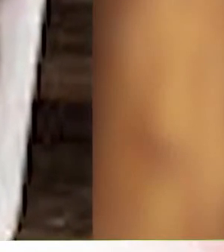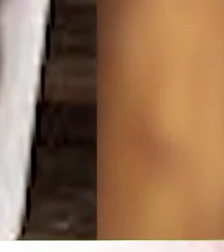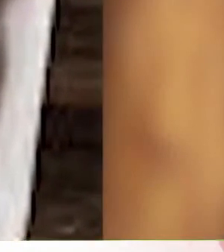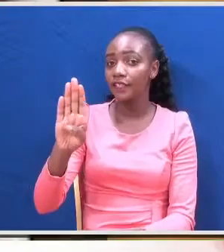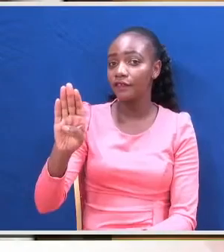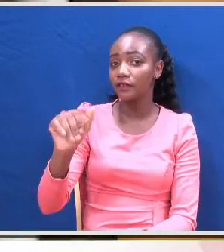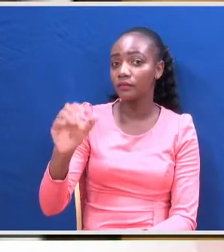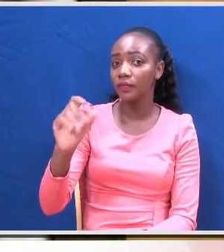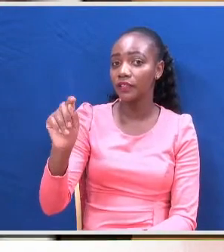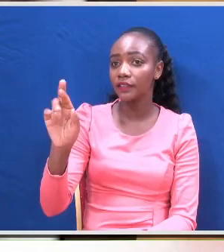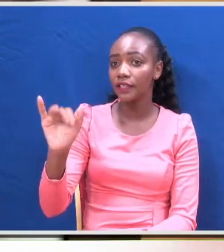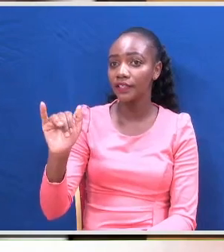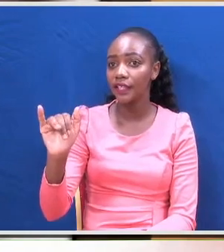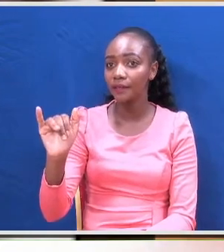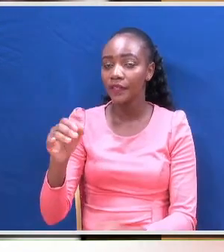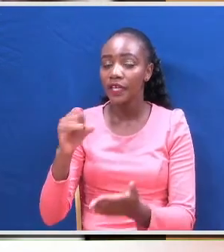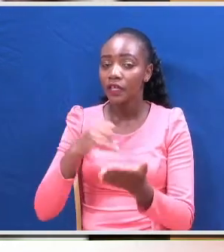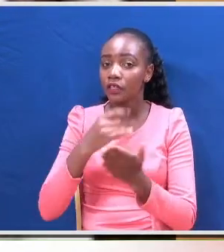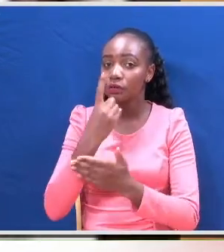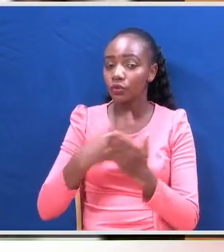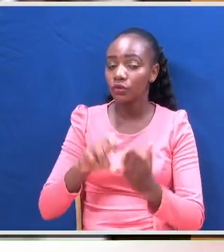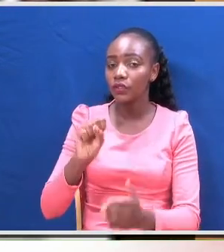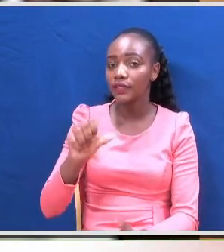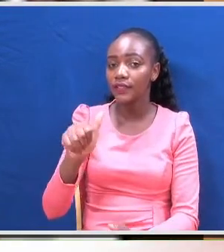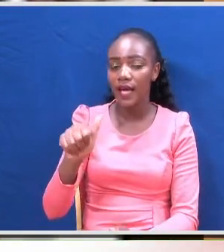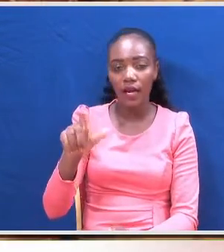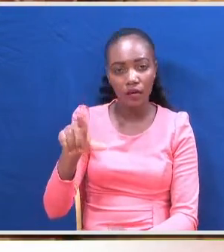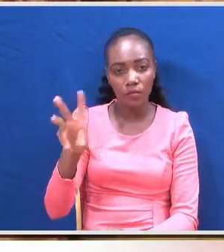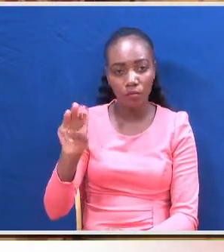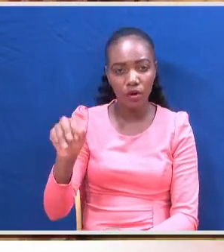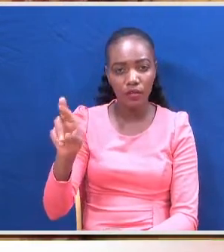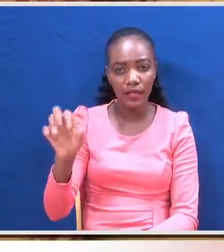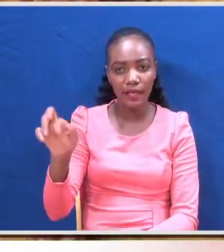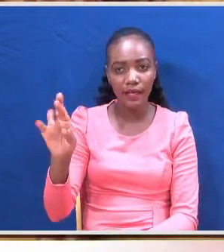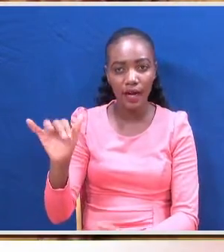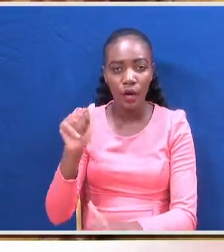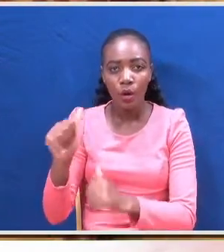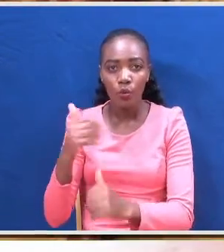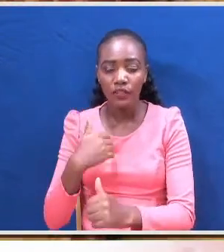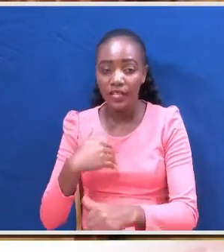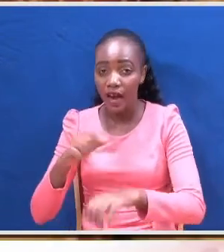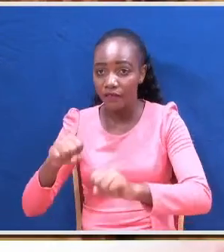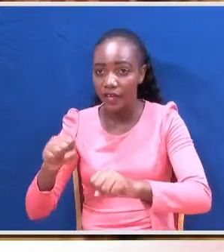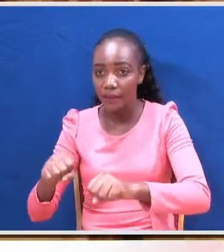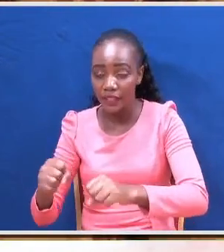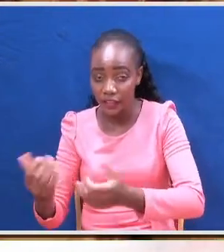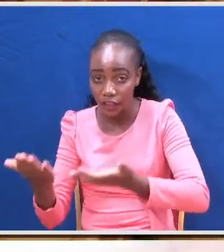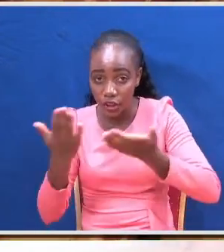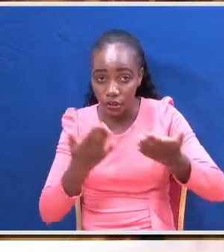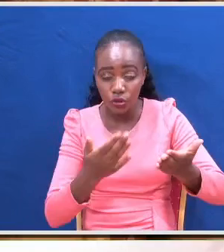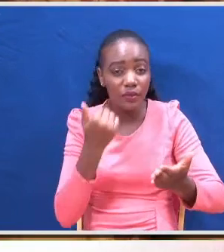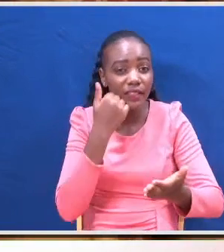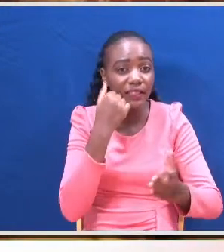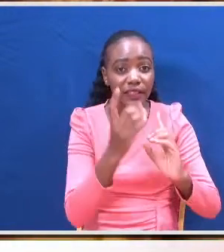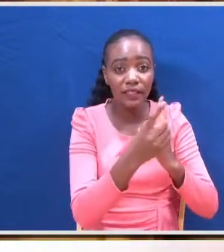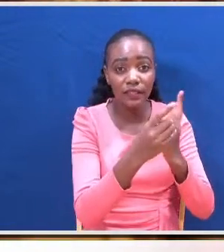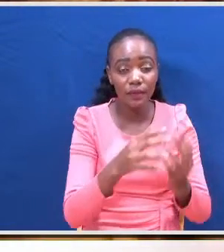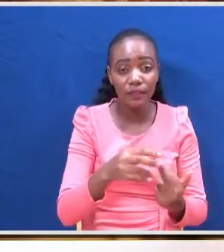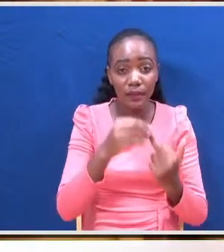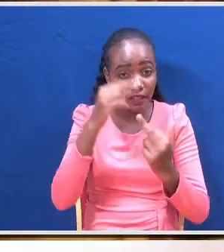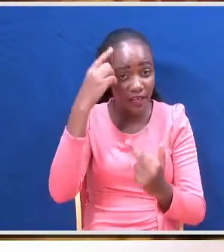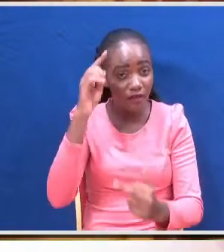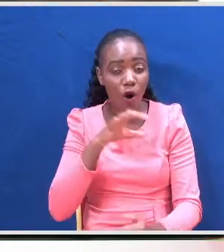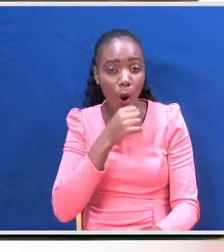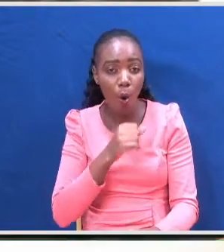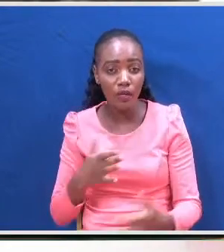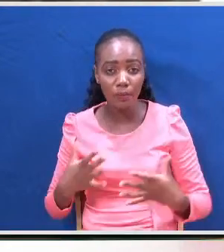bakteria zilizopatikana ni Salmonella na Shigella, ambazo zina uwezo wa kusababisha magonjwa tofauti, hasa kwa watu wazee.